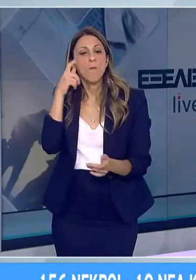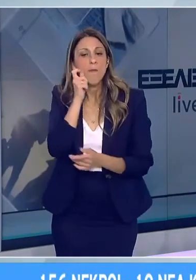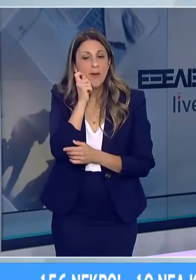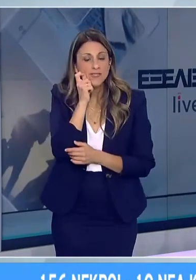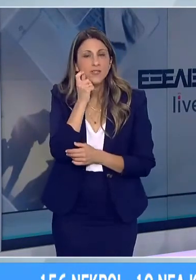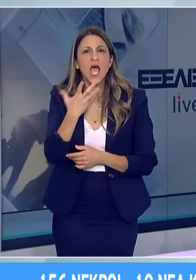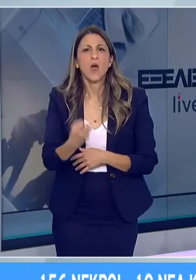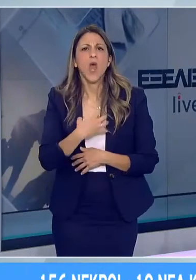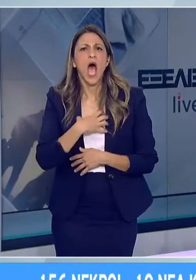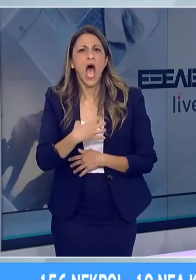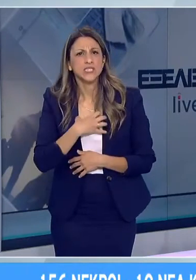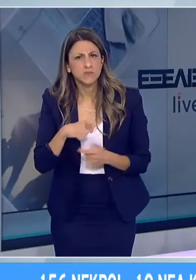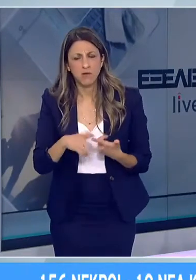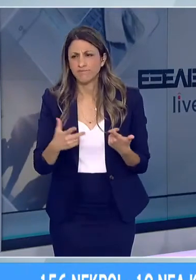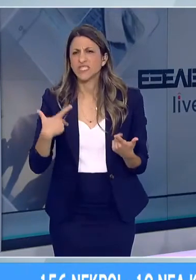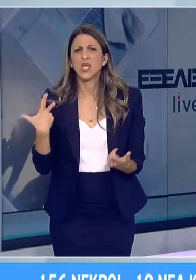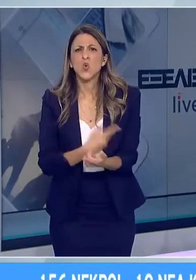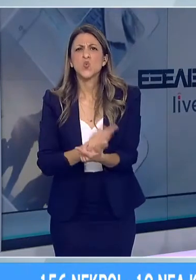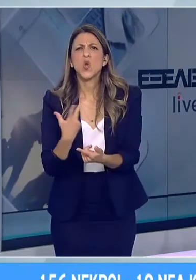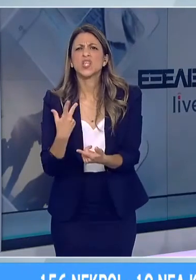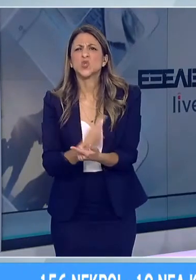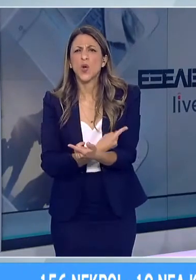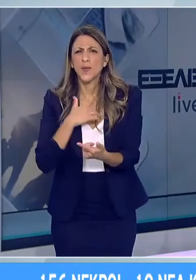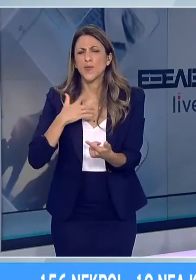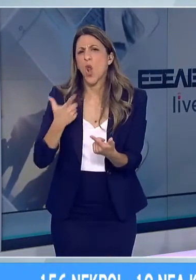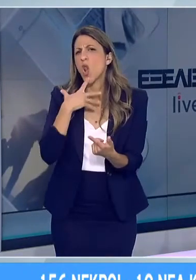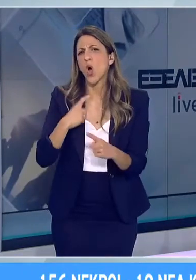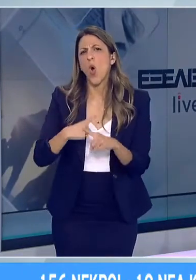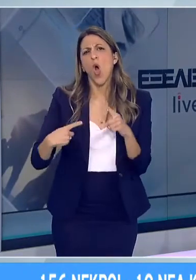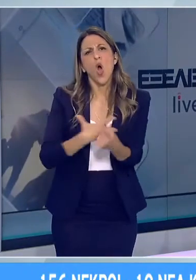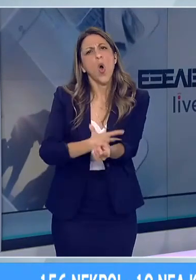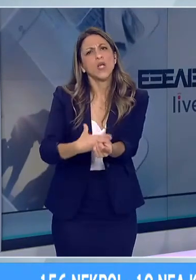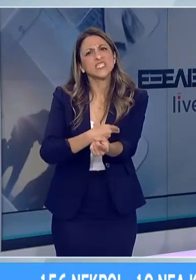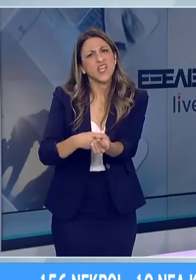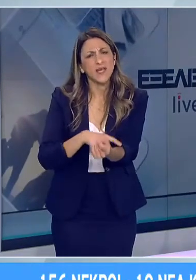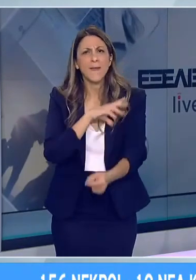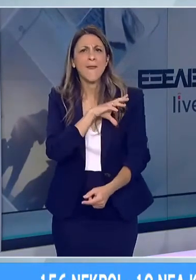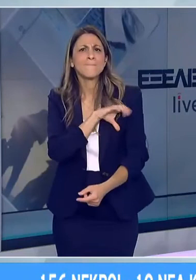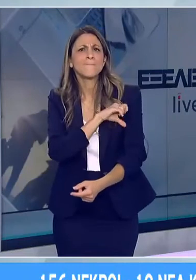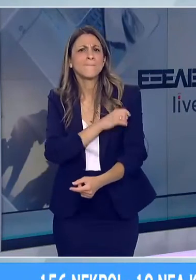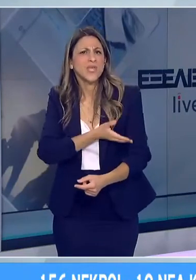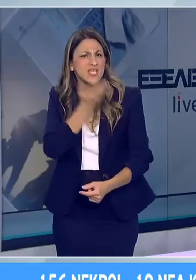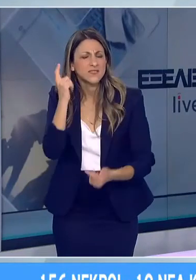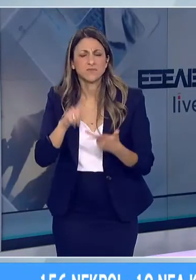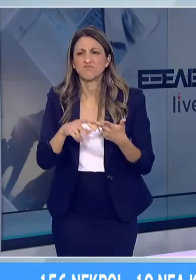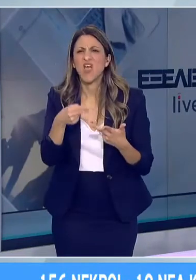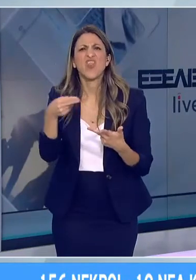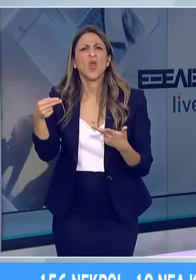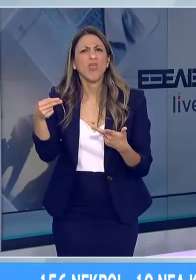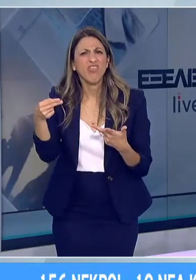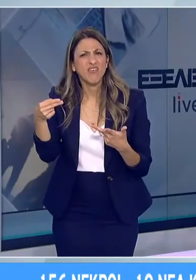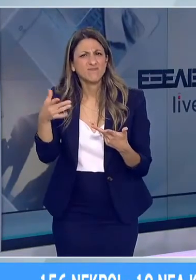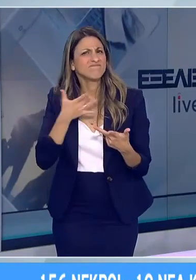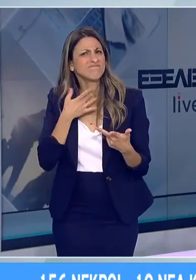όπως άσθημα, χρόνια λήψη κορτιζόνης ή φαρμάκων για τη χοληστερίνη, την πίεση, τον θυρεοειδή κτλ. Ή σε γονείς με